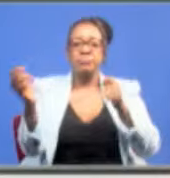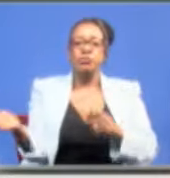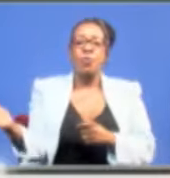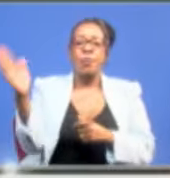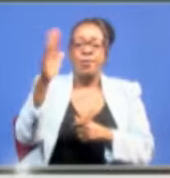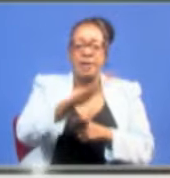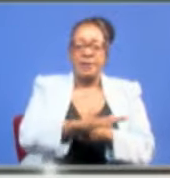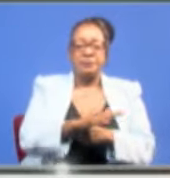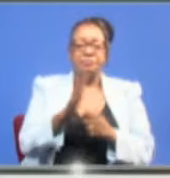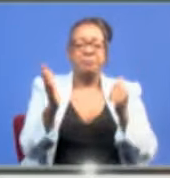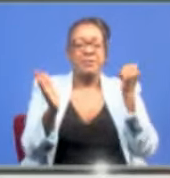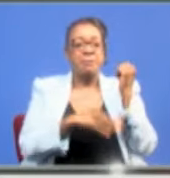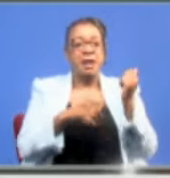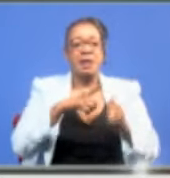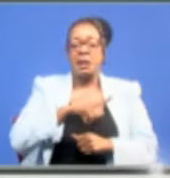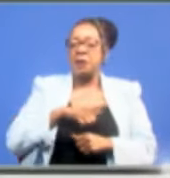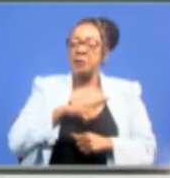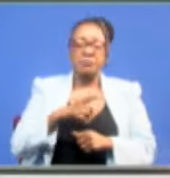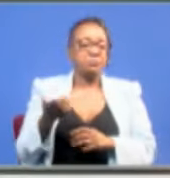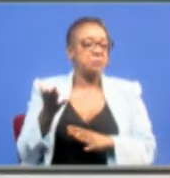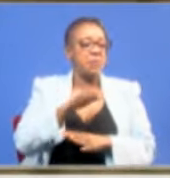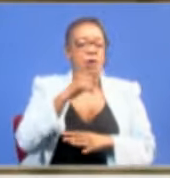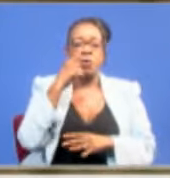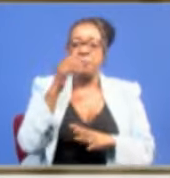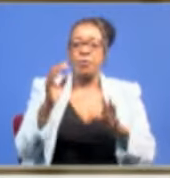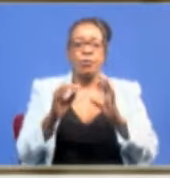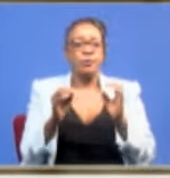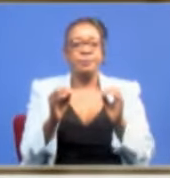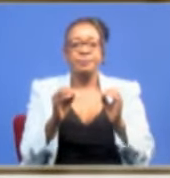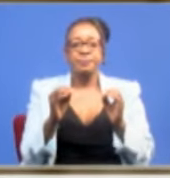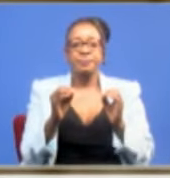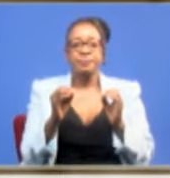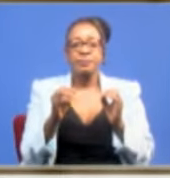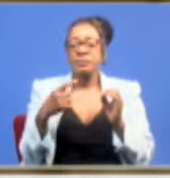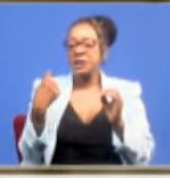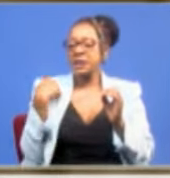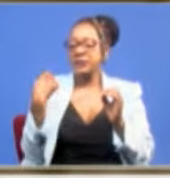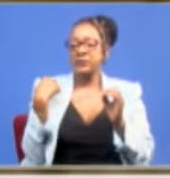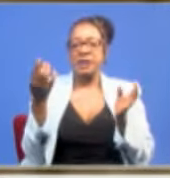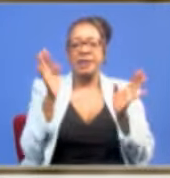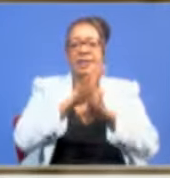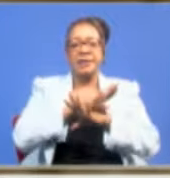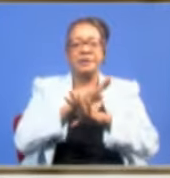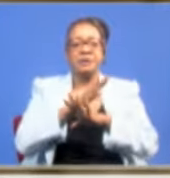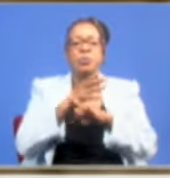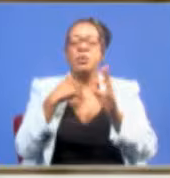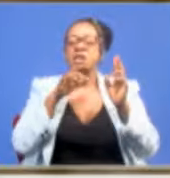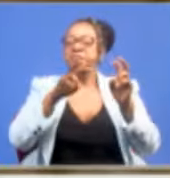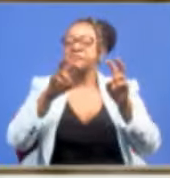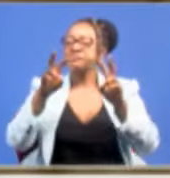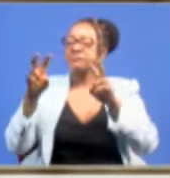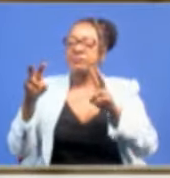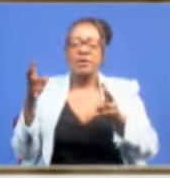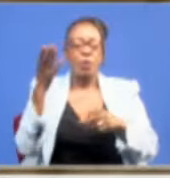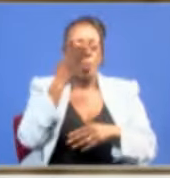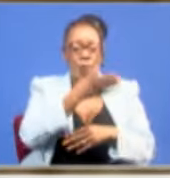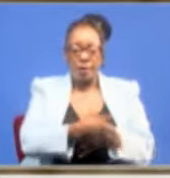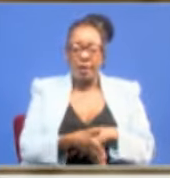Kwa bahati mbaya, Ibrahim hakurudi nyumbani jioni. Jana usiku hakurudi home, tumekuwa tukimtafuta the whole